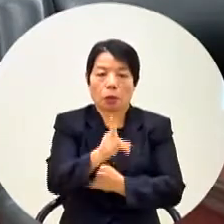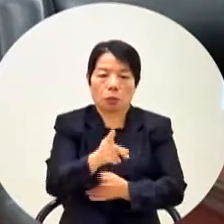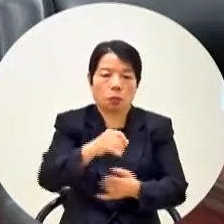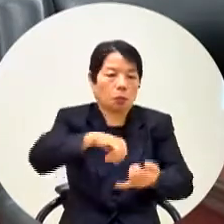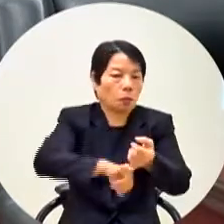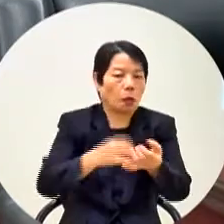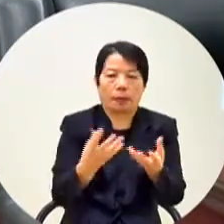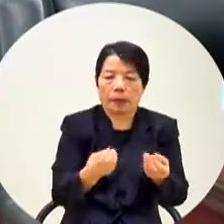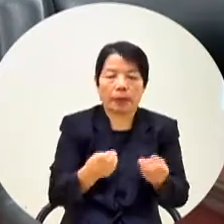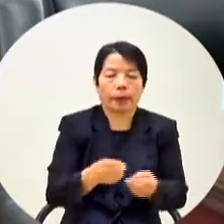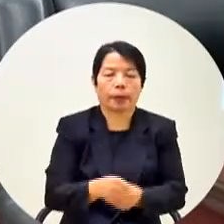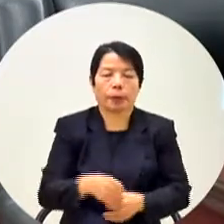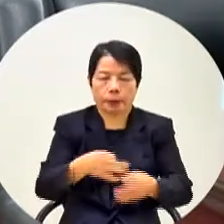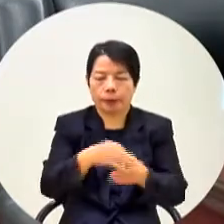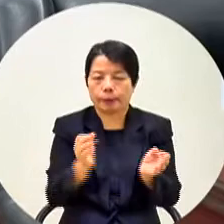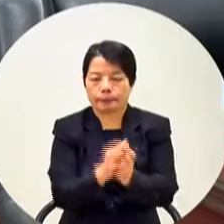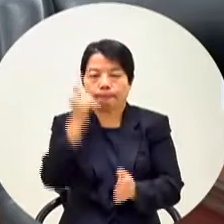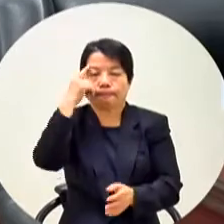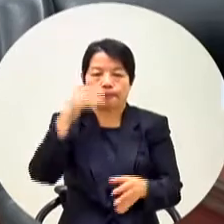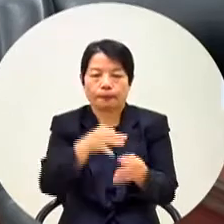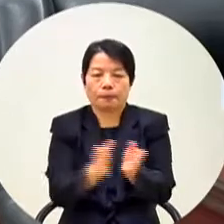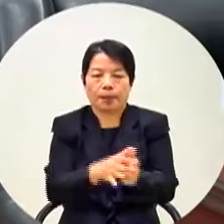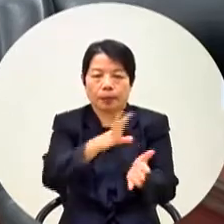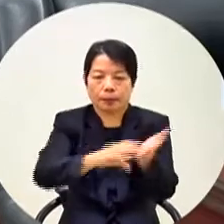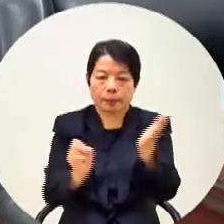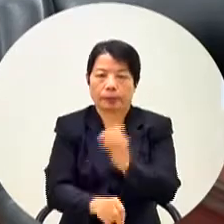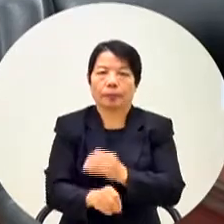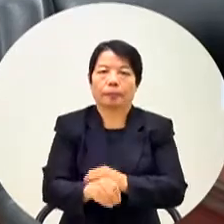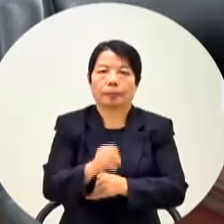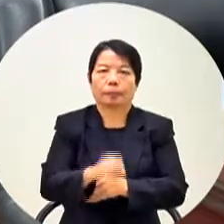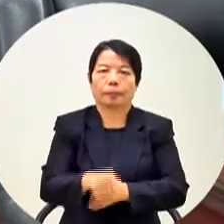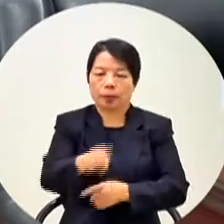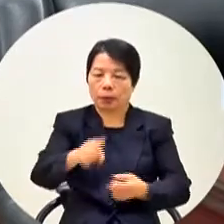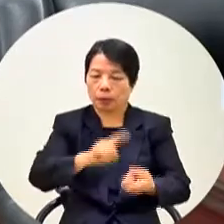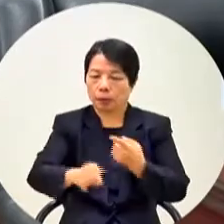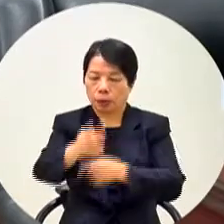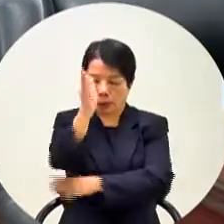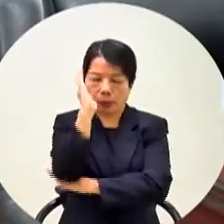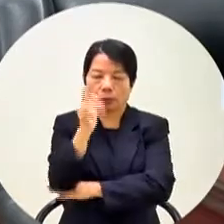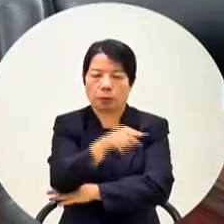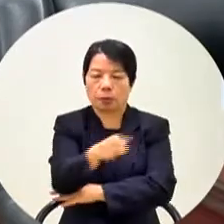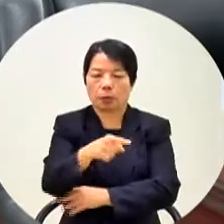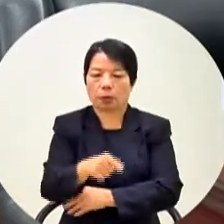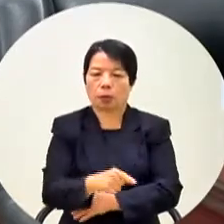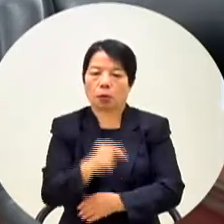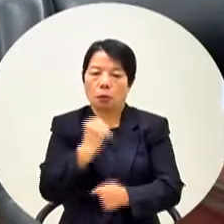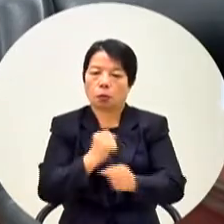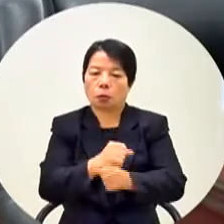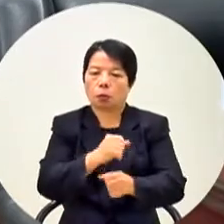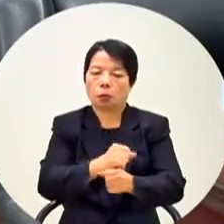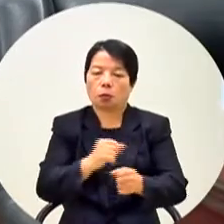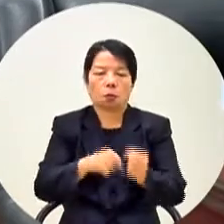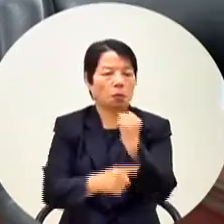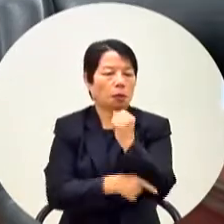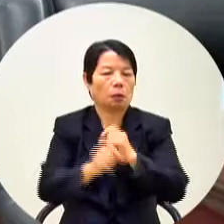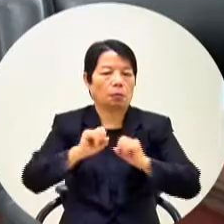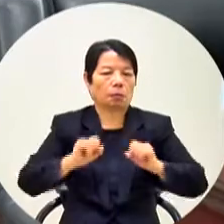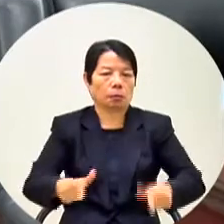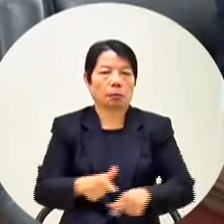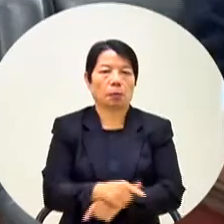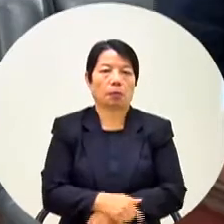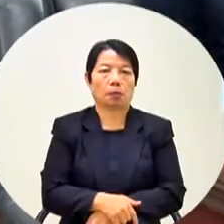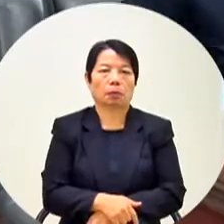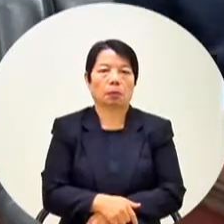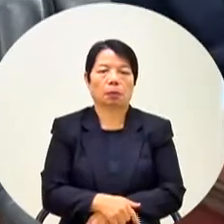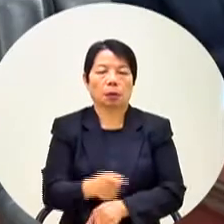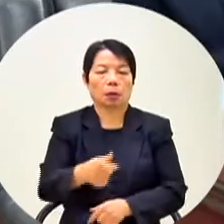你拆，吼、哦，这种无应该政府应该有的态度。该属于百姓的，给